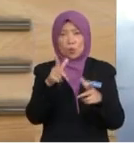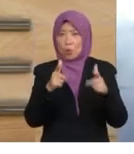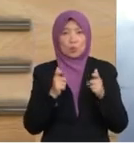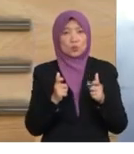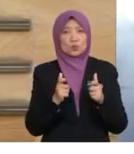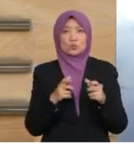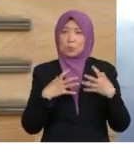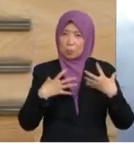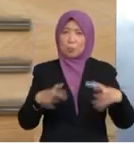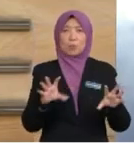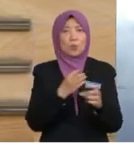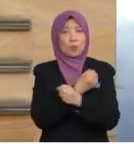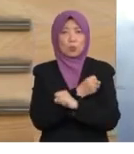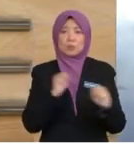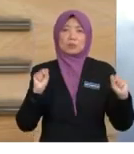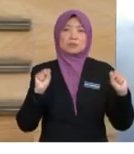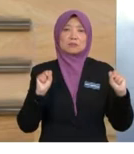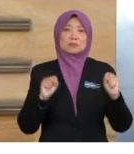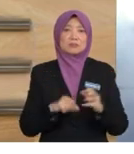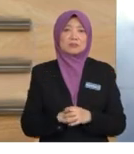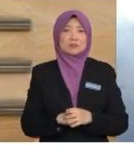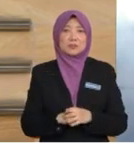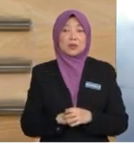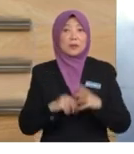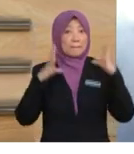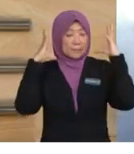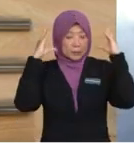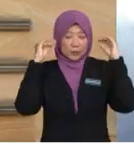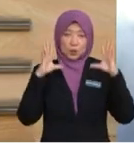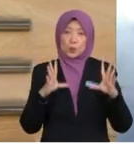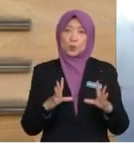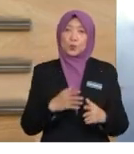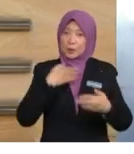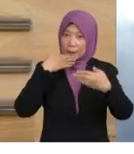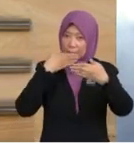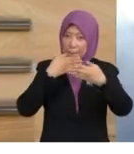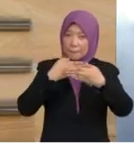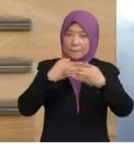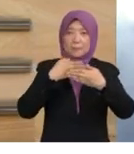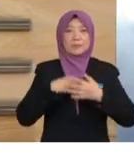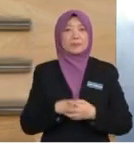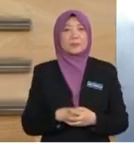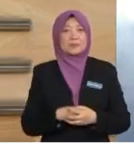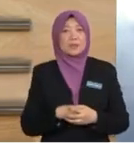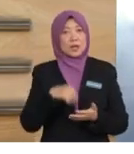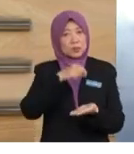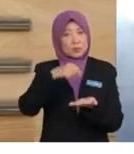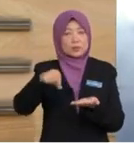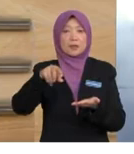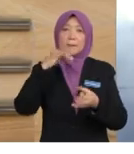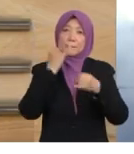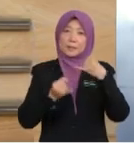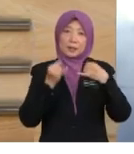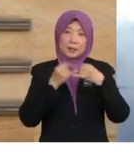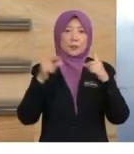ni. Okey, Cikgu Nisa pun hampir kepada tulisan yang terakhir